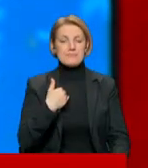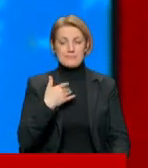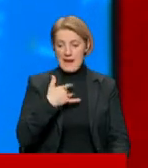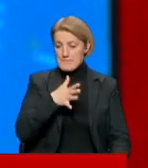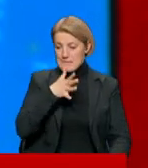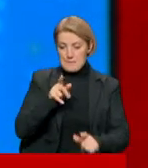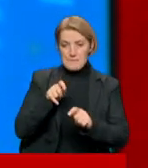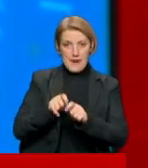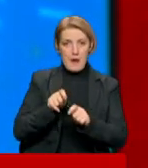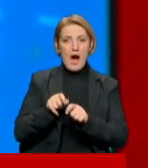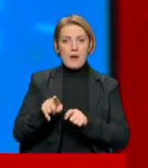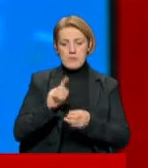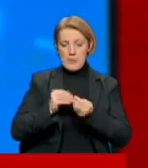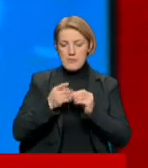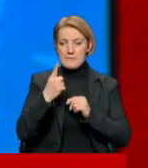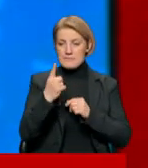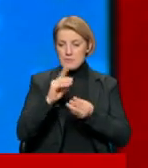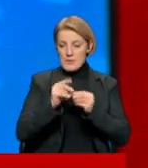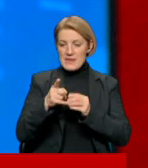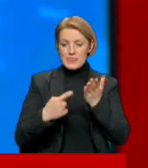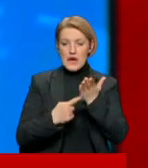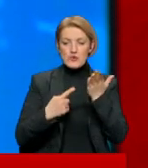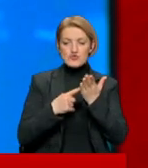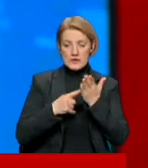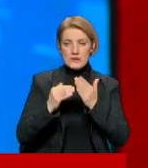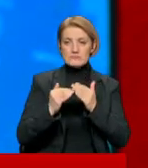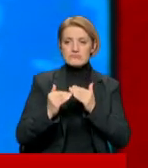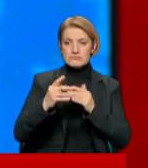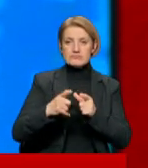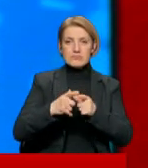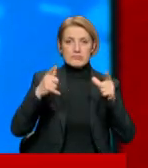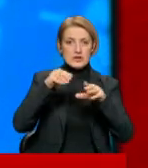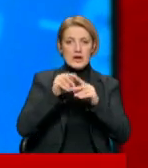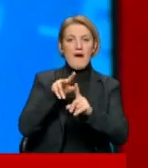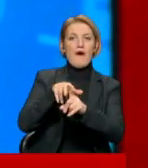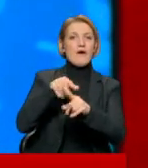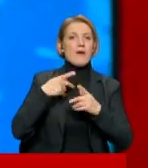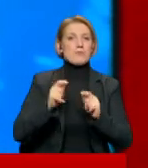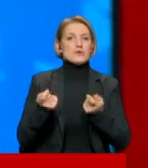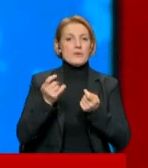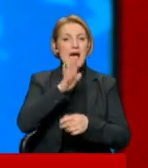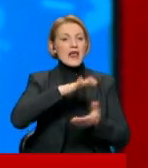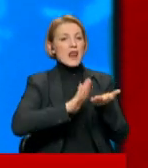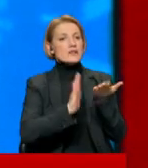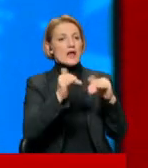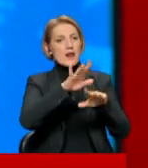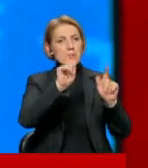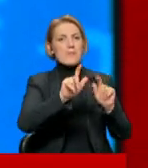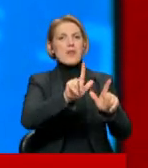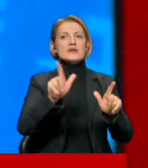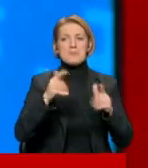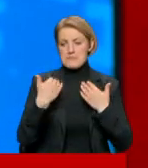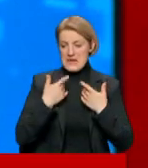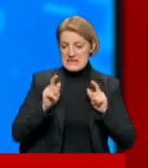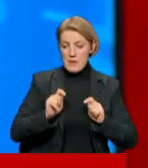bilim yaparak bu sorunlardan birine teknolojilerin ilerlemesi için katkıda bulunmaya çalışıyorum. Herkesin elinden geleni yapması lazım. Ben